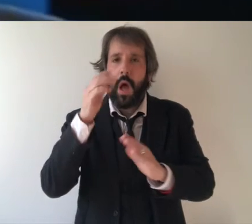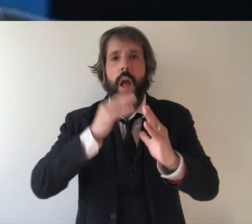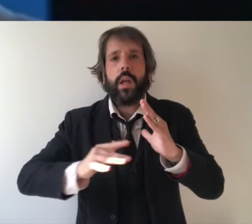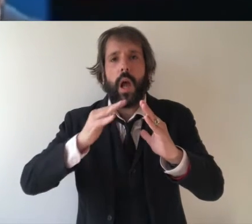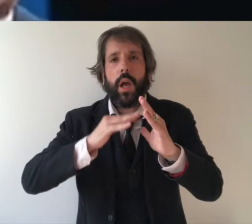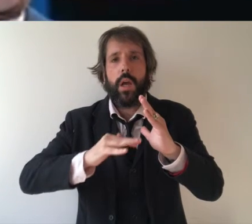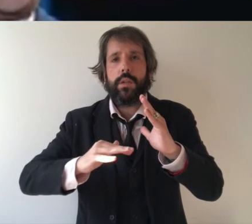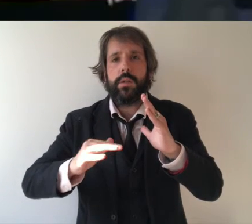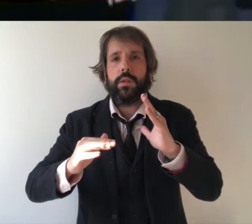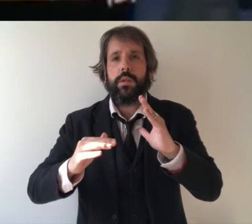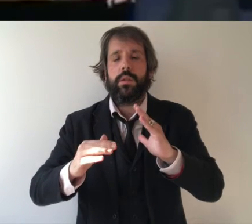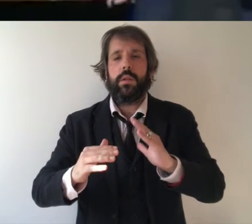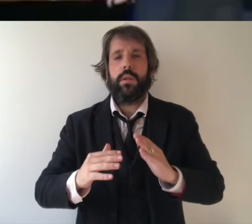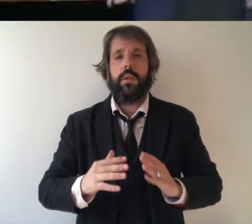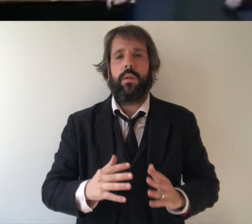crèche